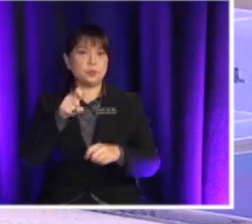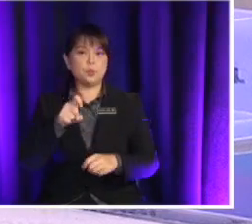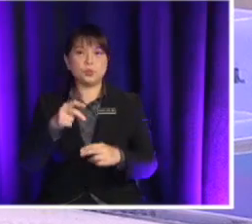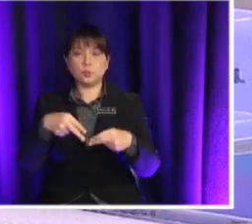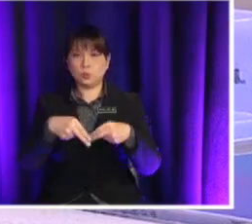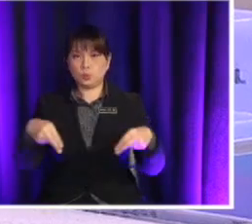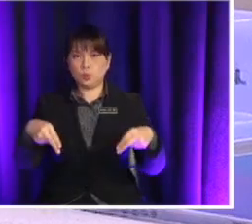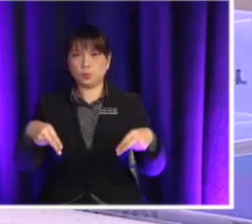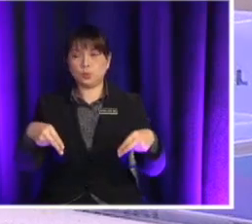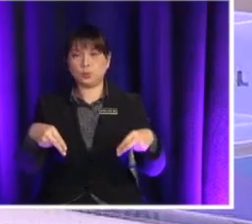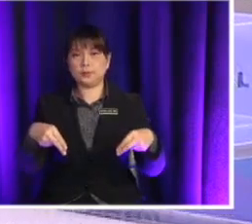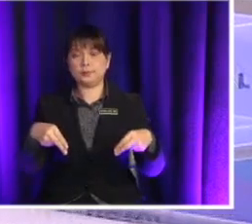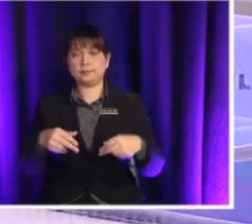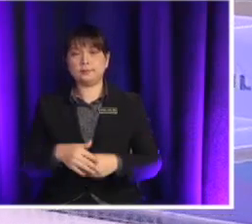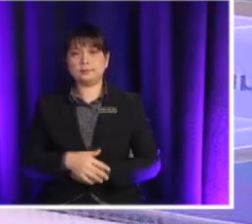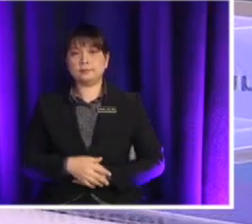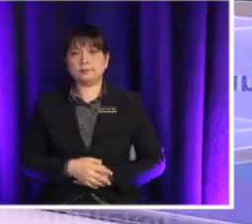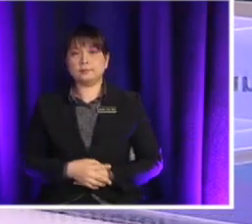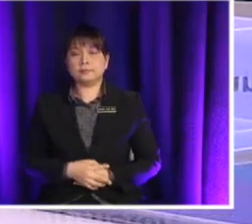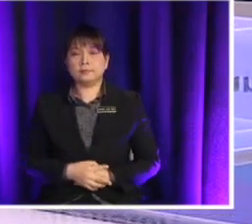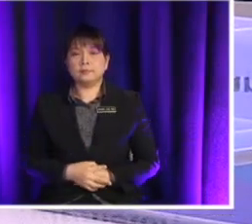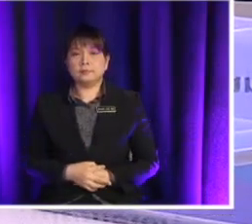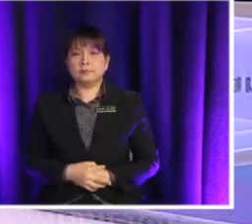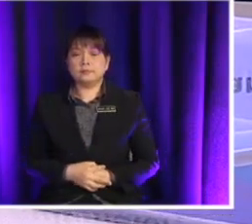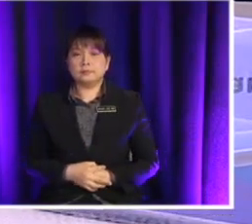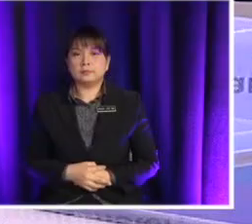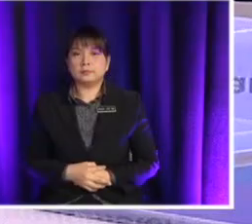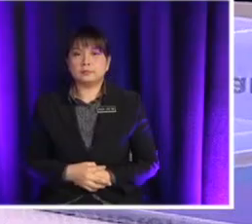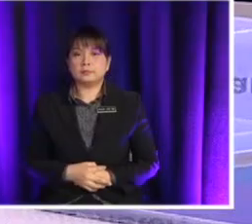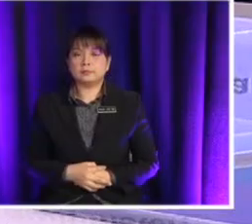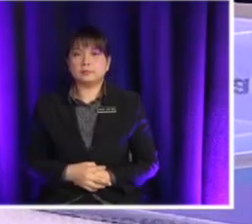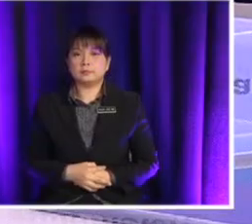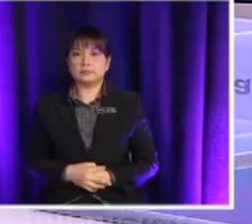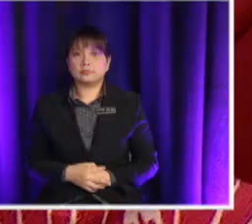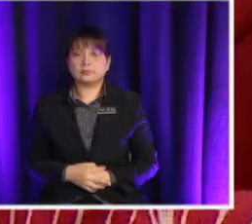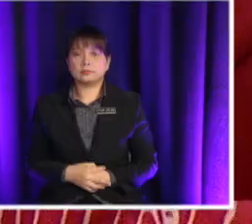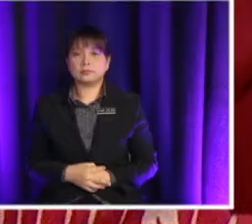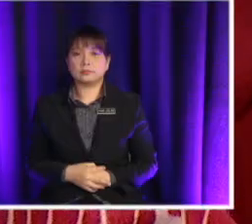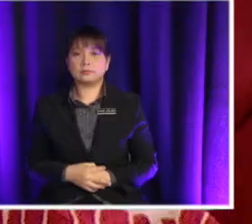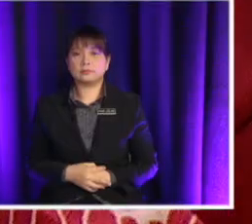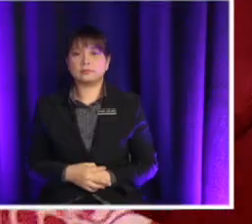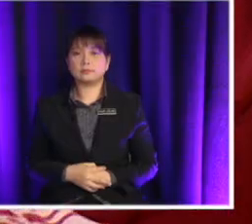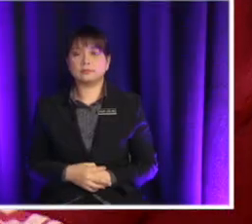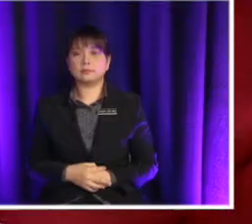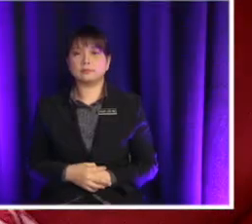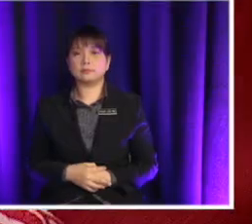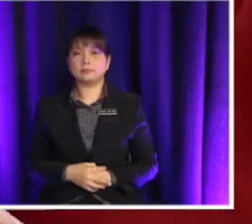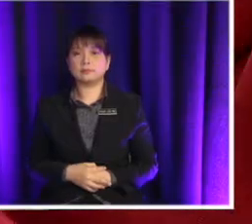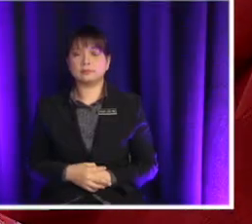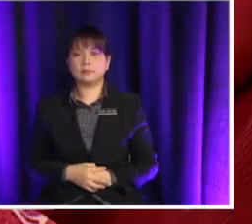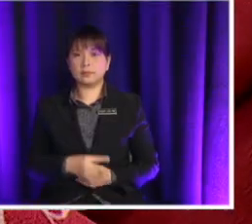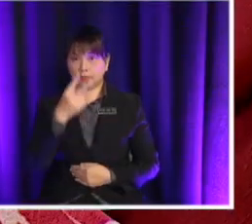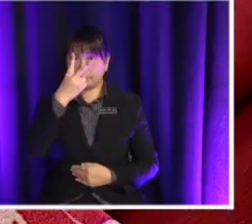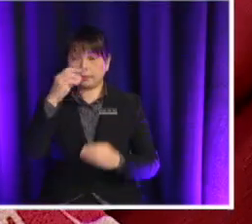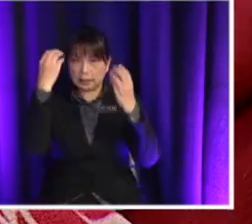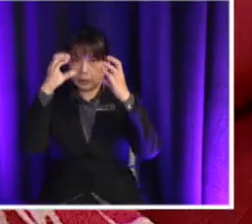terbalik. Maksud saya terbalik, bila Swiss kita sini on, maksudnya pastikan on lah. Okey. Bila sini bila kita tekan sini sini